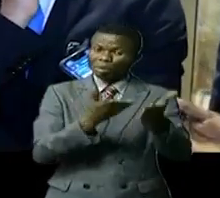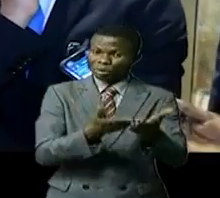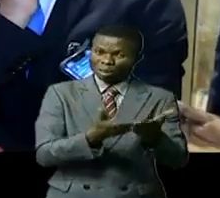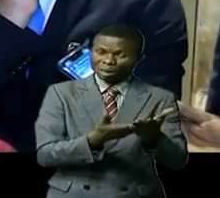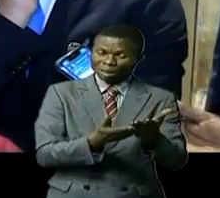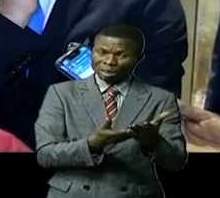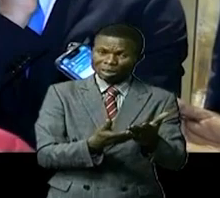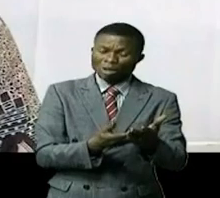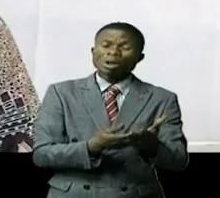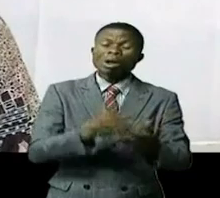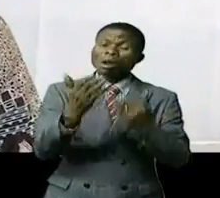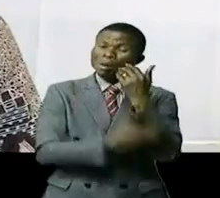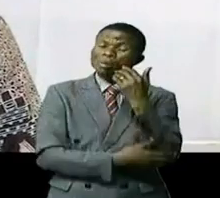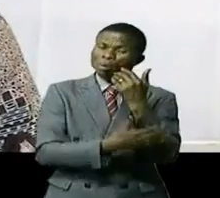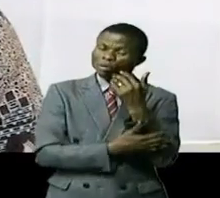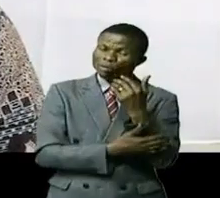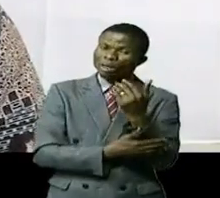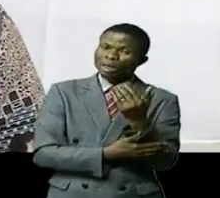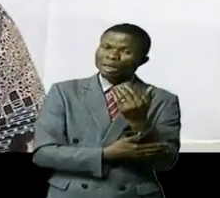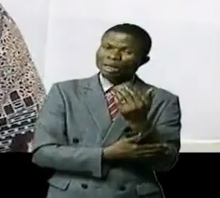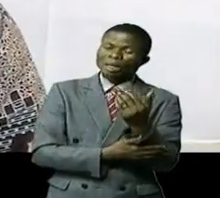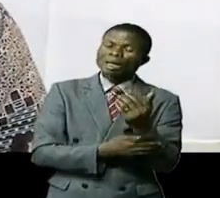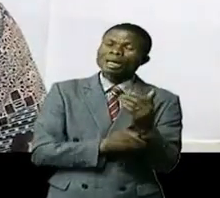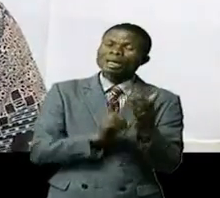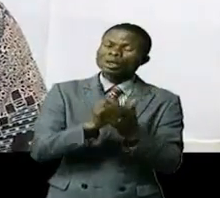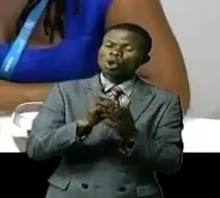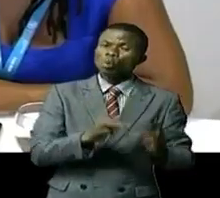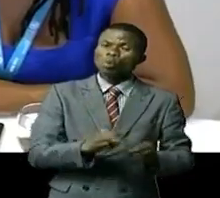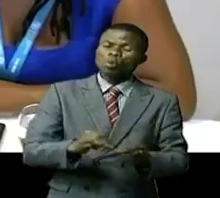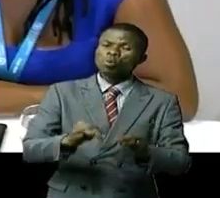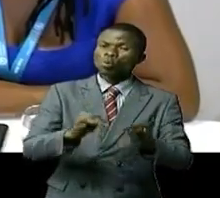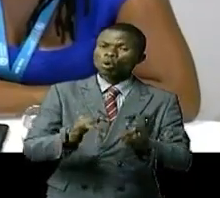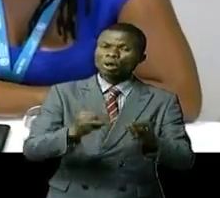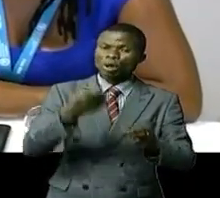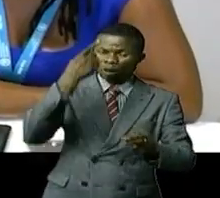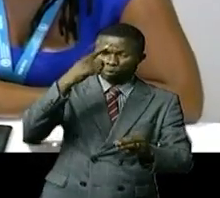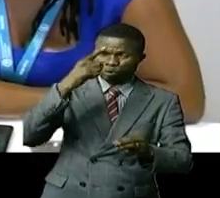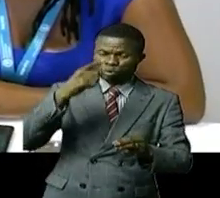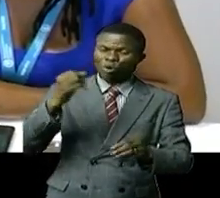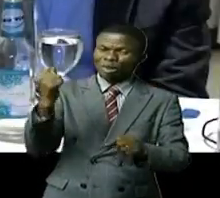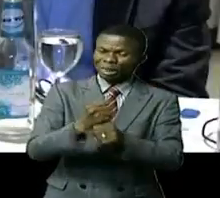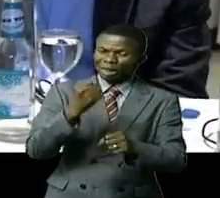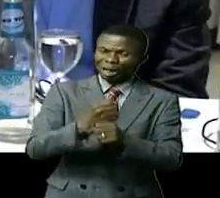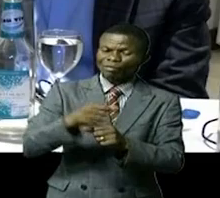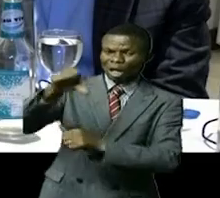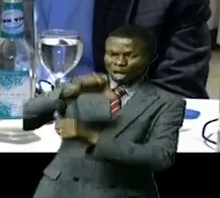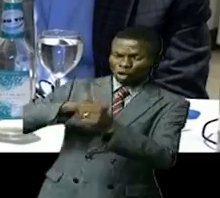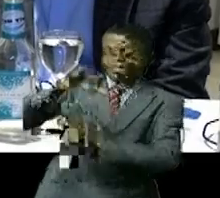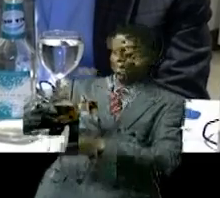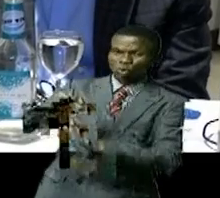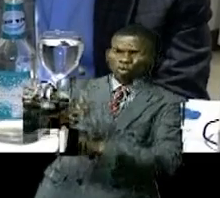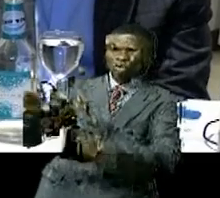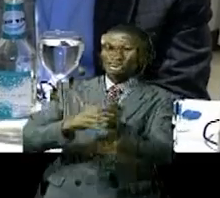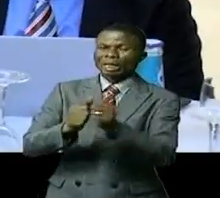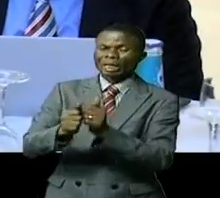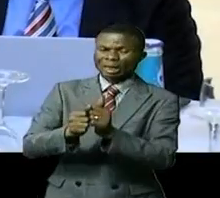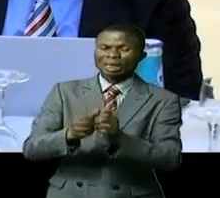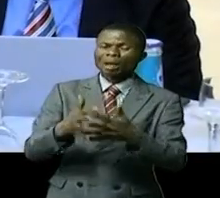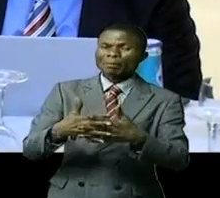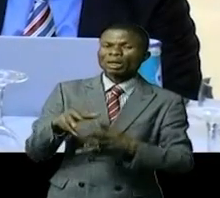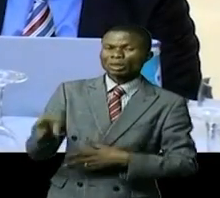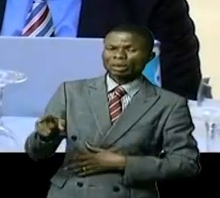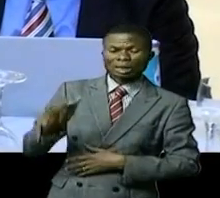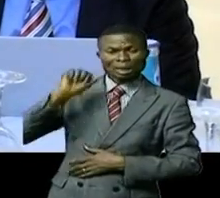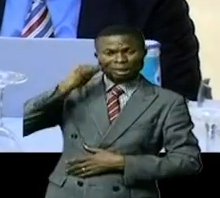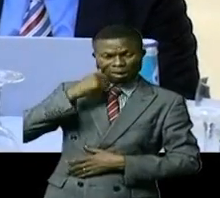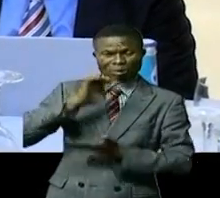ils sont pauvres, plus ils vont développer des mécanismes pour amener des activités qui vont perturber ces tourbières et demain,